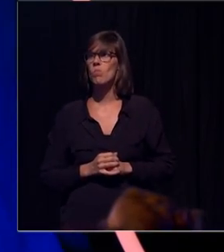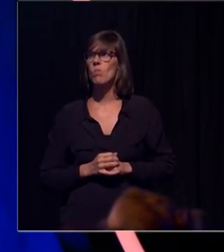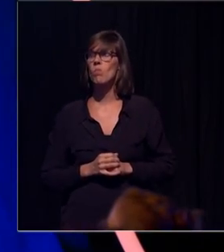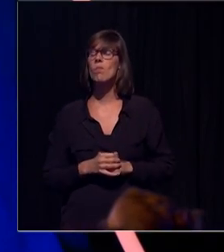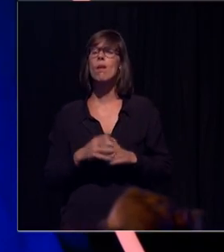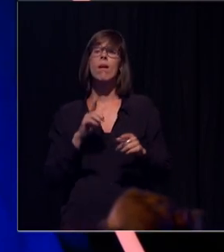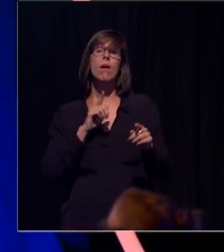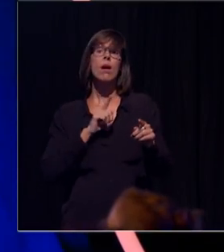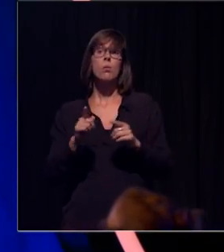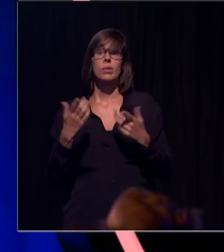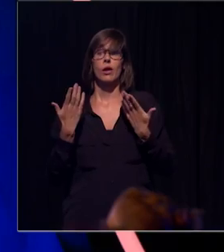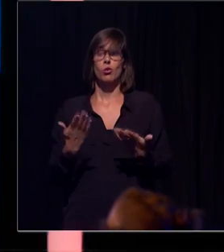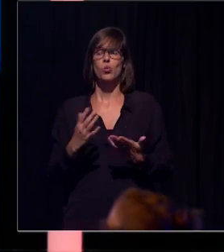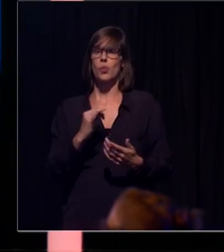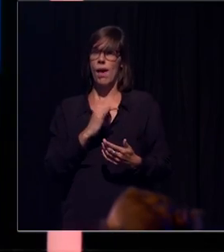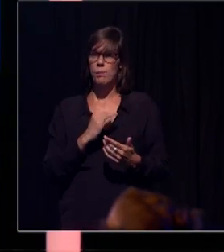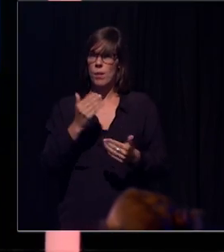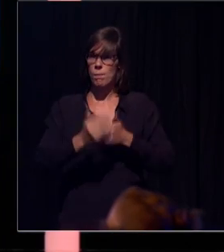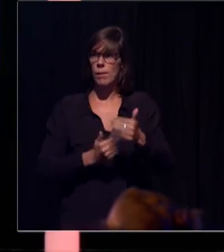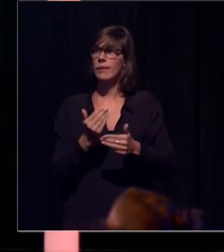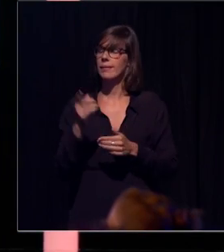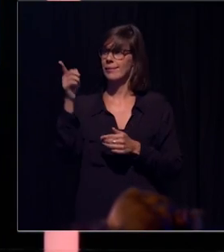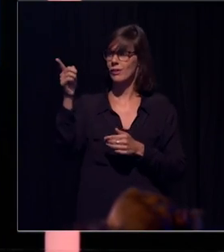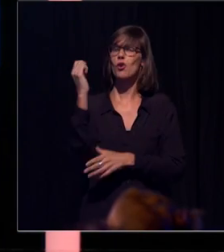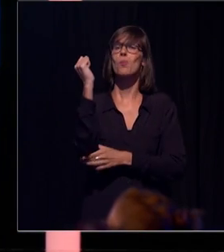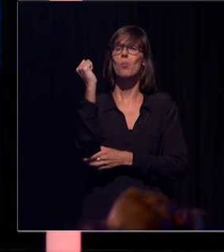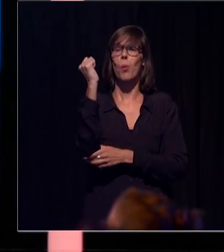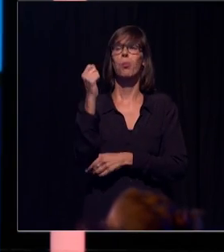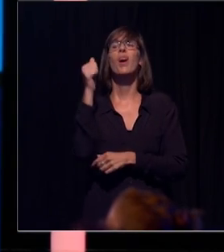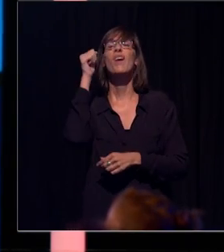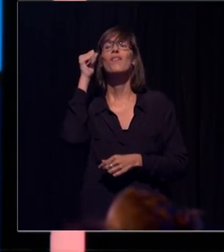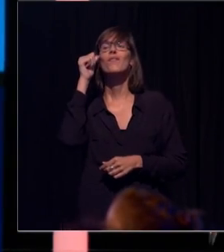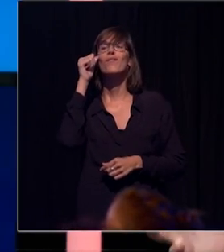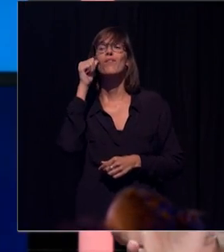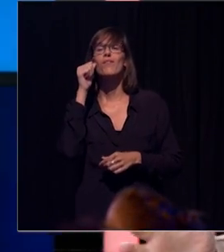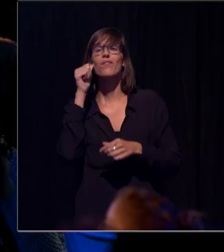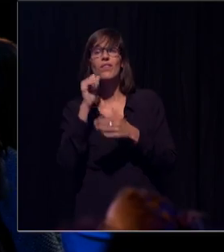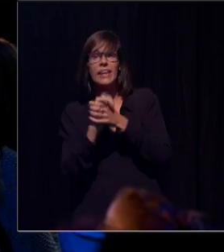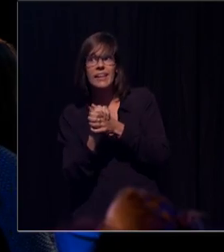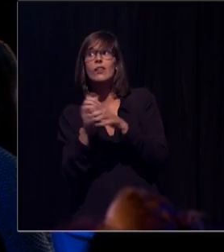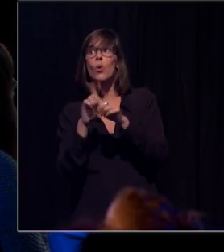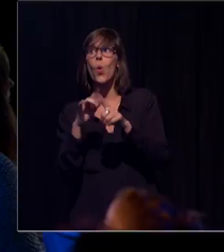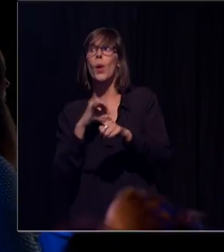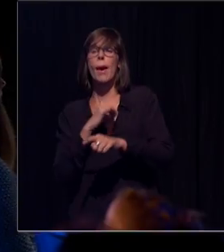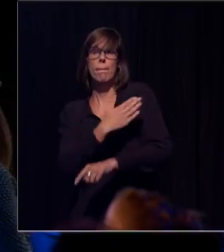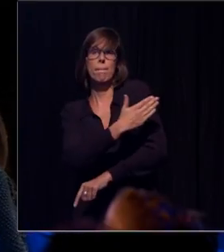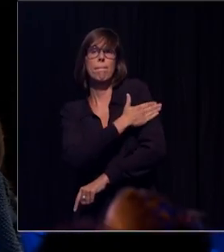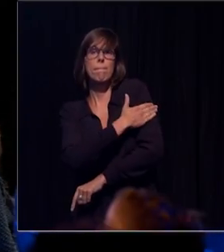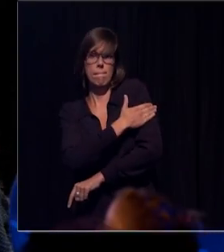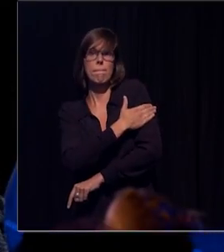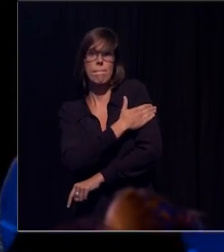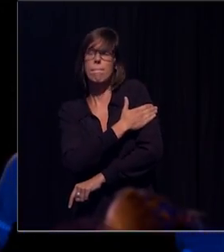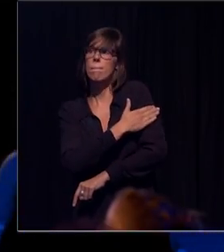de huid, maar dat staat gelijk aan het suikergehalte in het bloedvat. Dus we hebben nu sensoren en